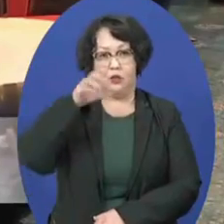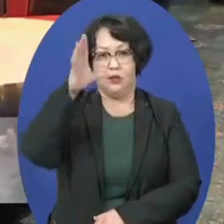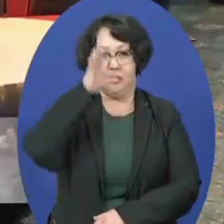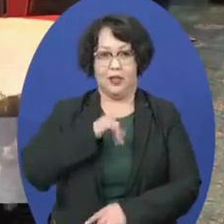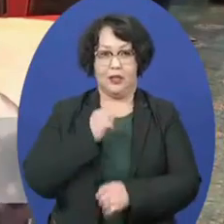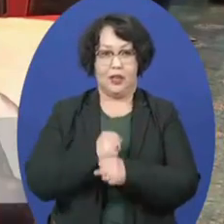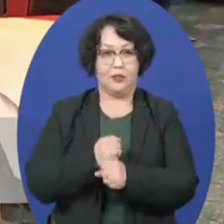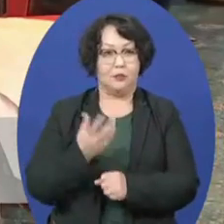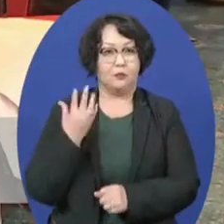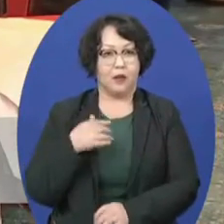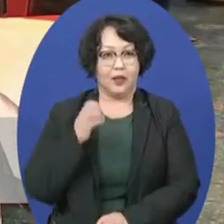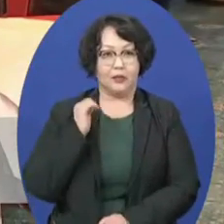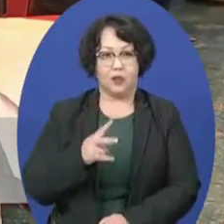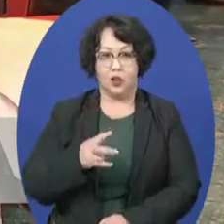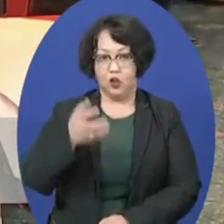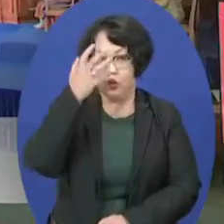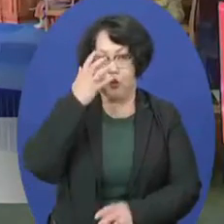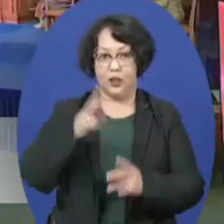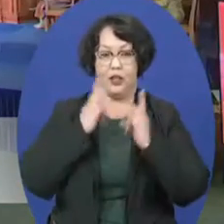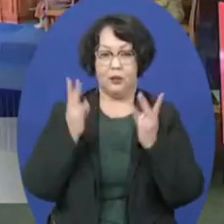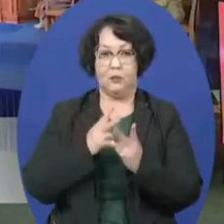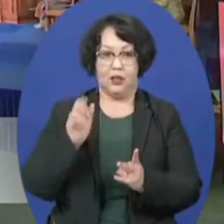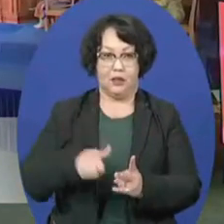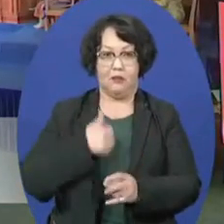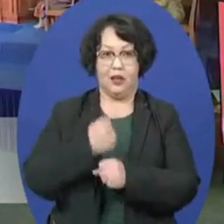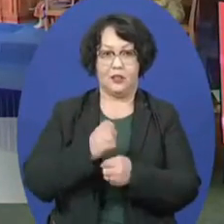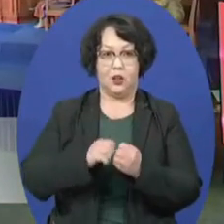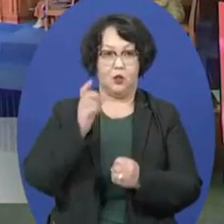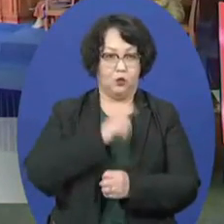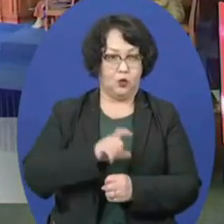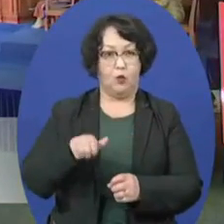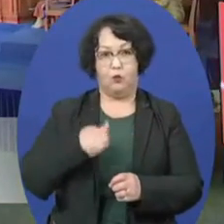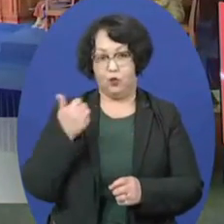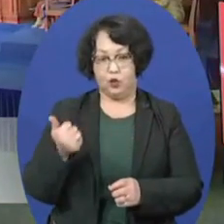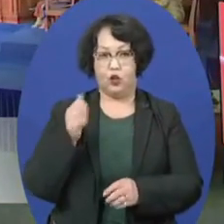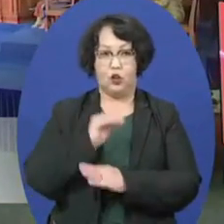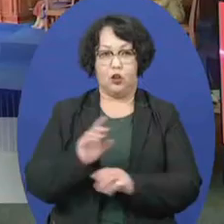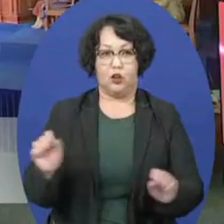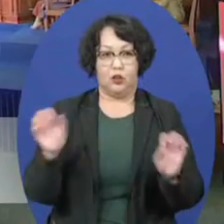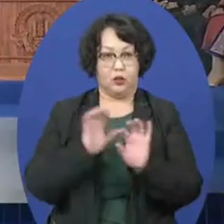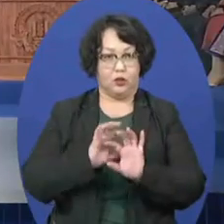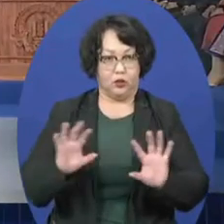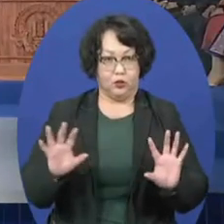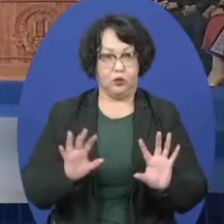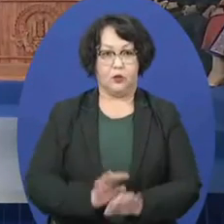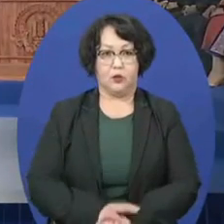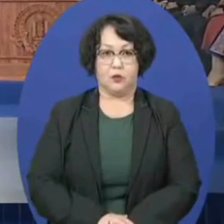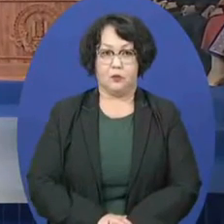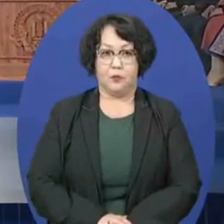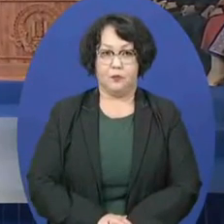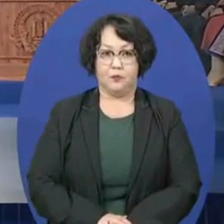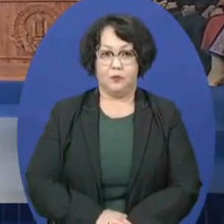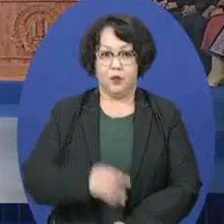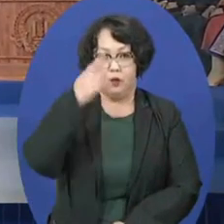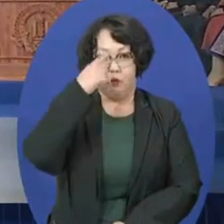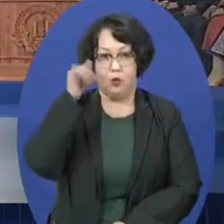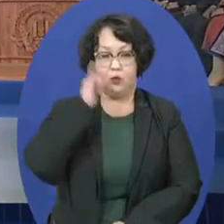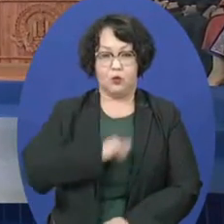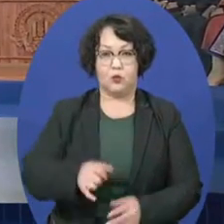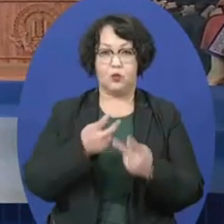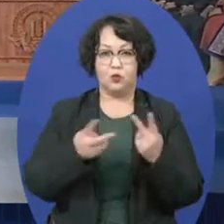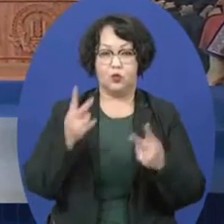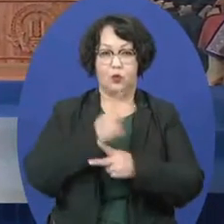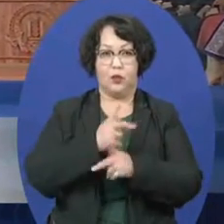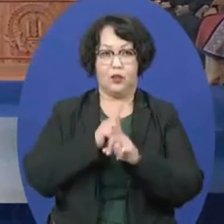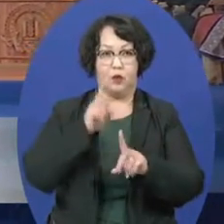ерөнхий сайдын алба хашиж байсан төр нийгмийн зүтгэлтнүүд бусад төлөөлөл оролцлоо. За, Монгол улсын үндсэн хуулийн дагуу